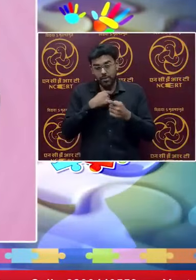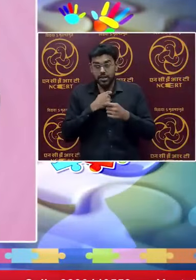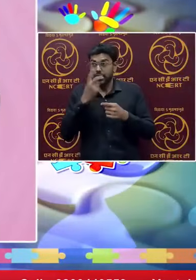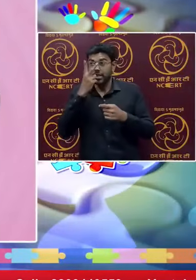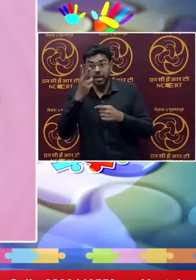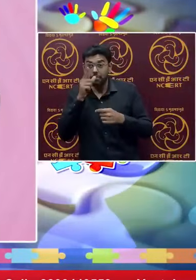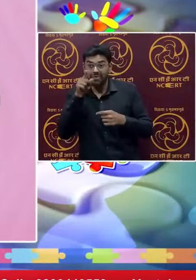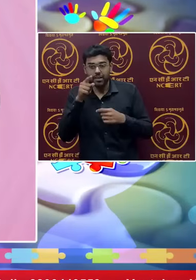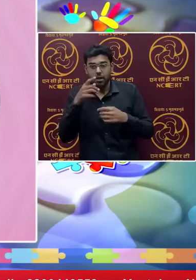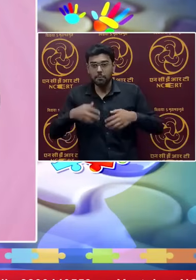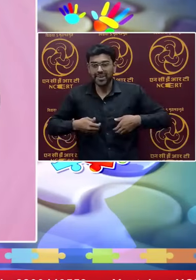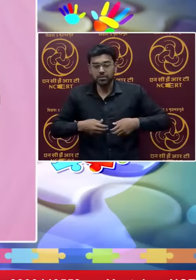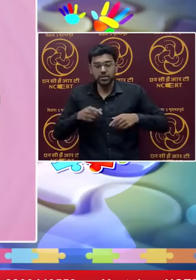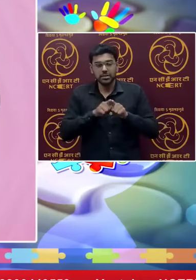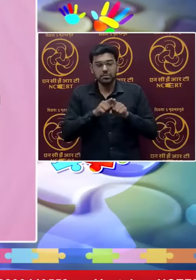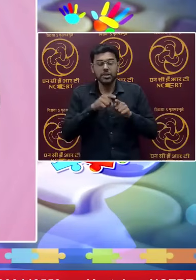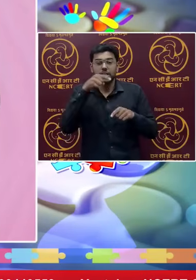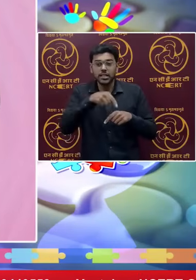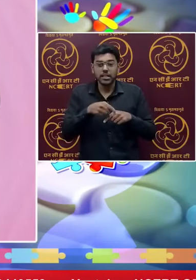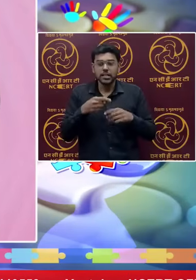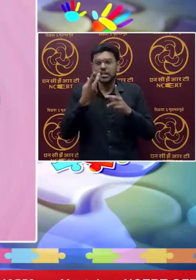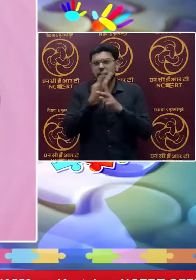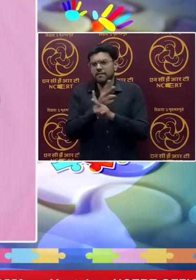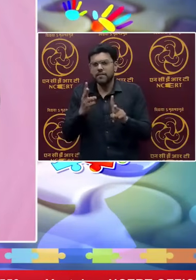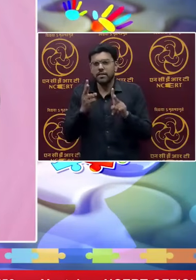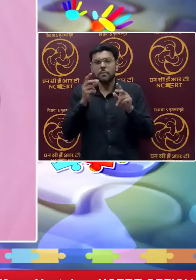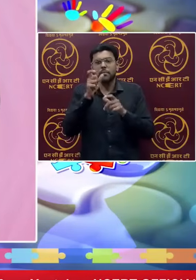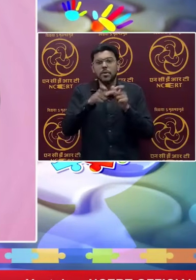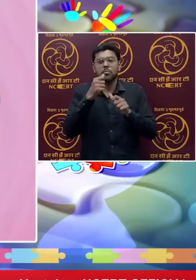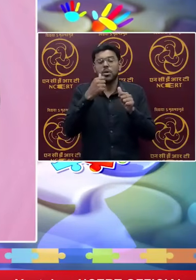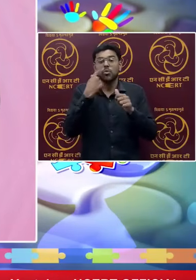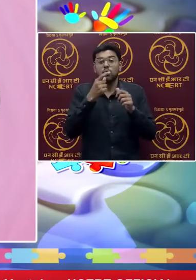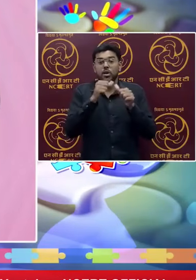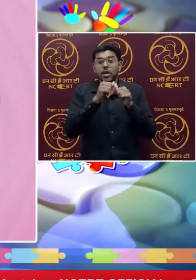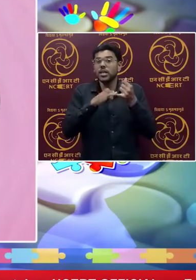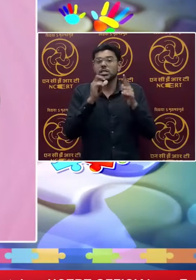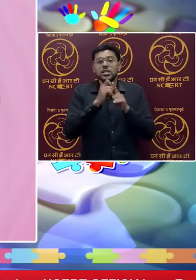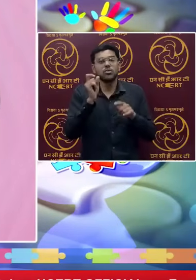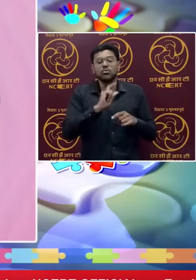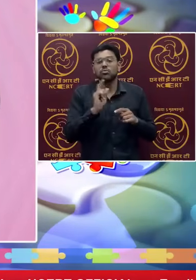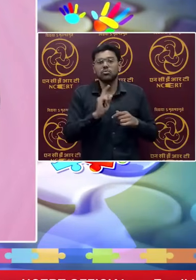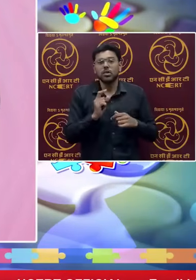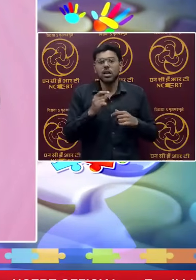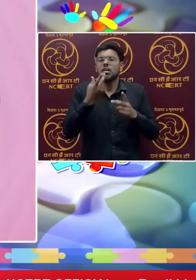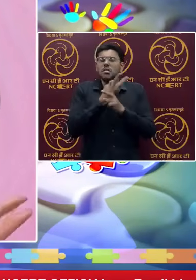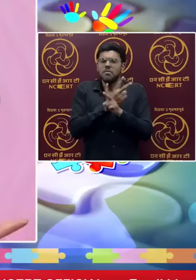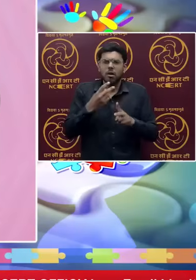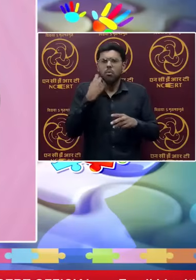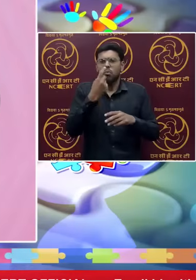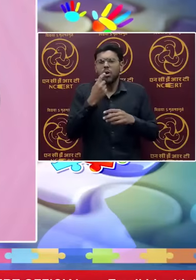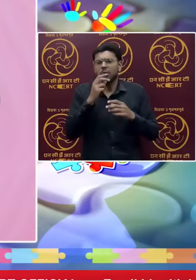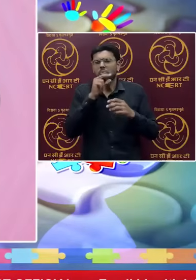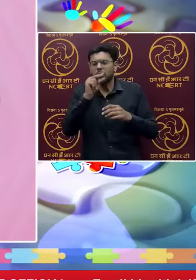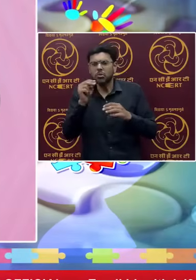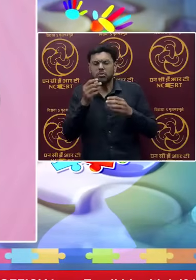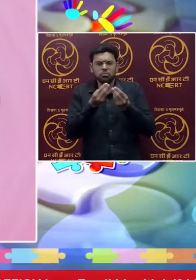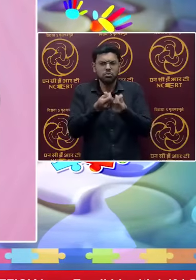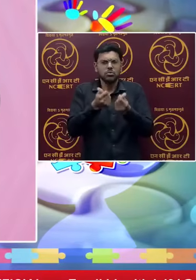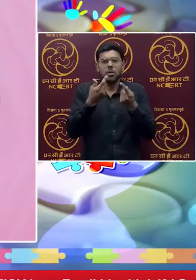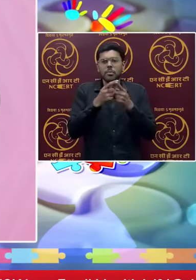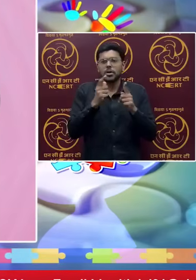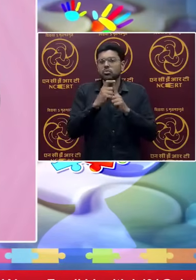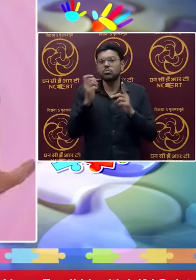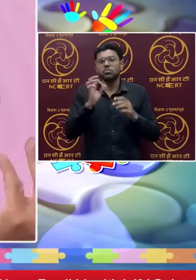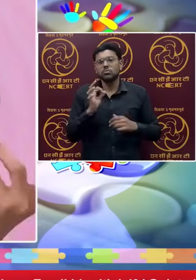देखो, this is something that a lot of autistic people will not do. Even those who have a lot of speech, fluent speakers शायद नहीं